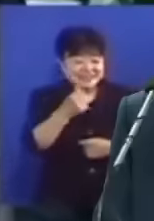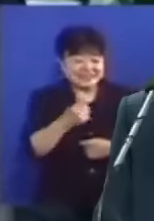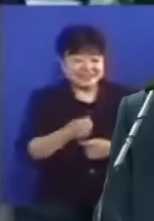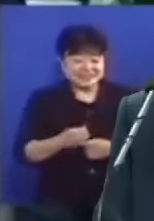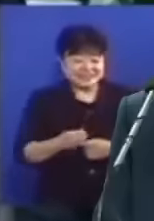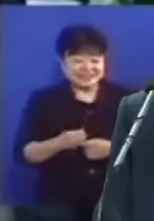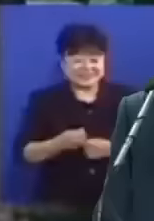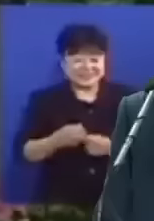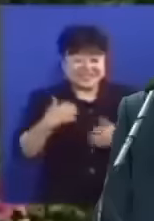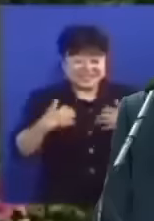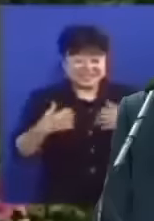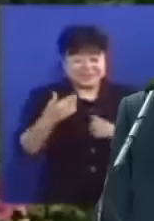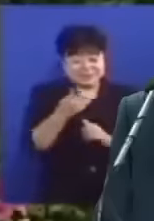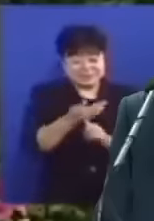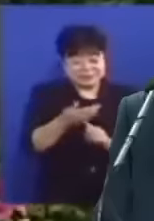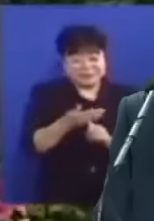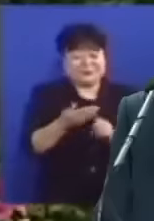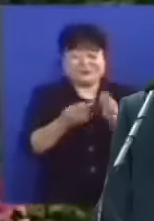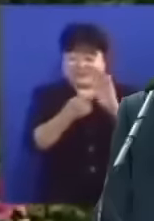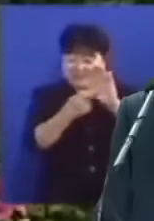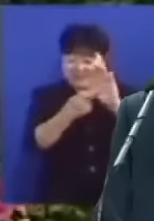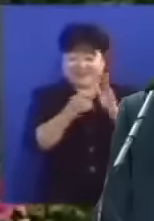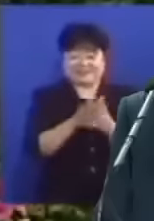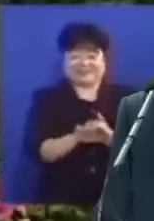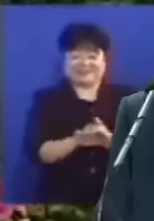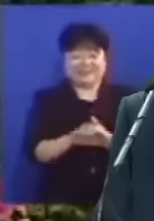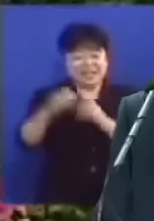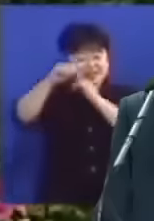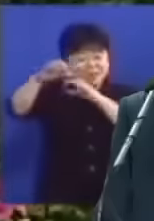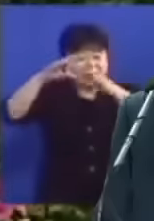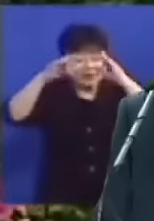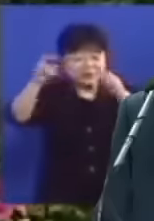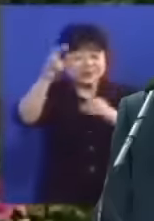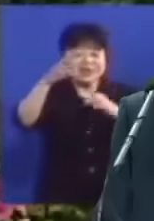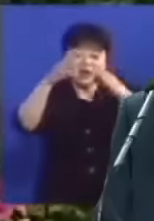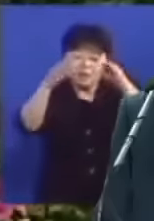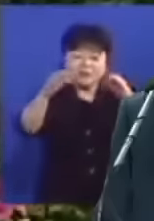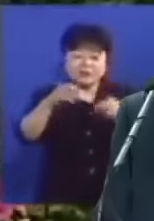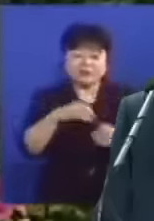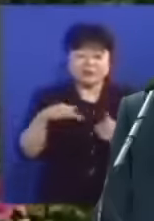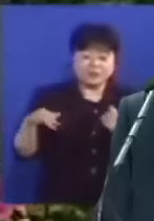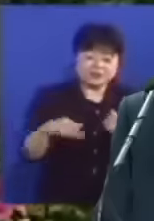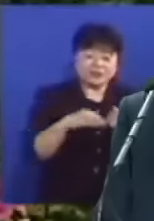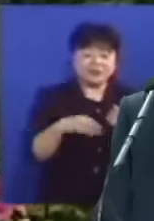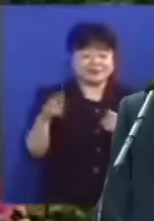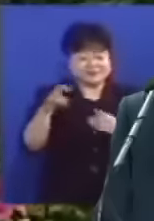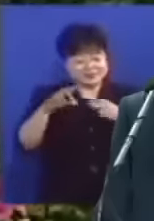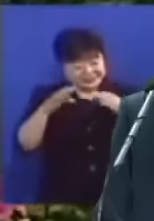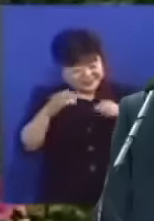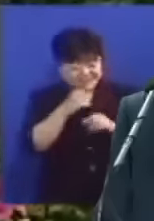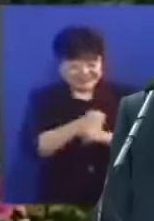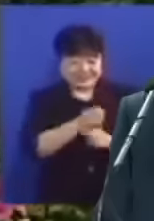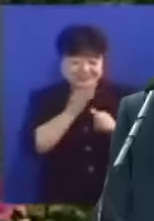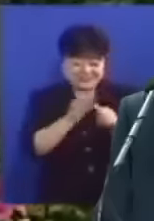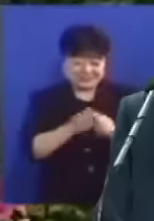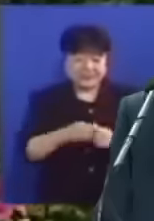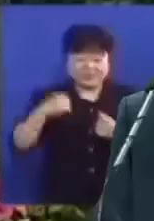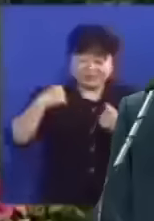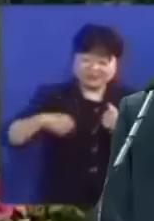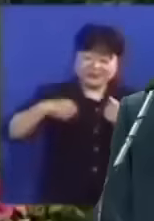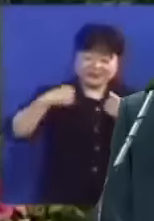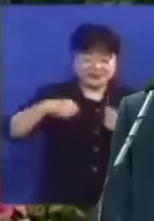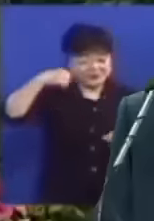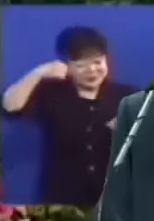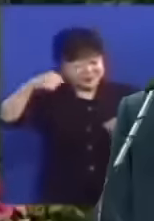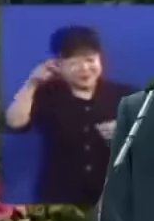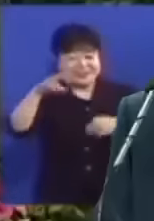것입니다. 시편 150편에는 나팔 소리로 찬양하며 비파와 수금으로 찬양할지어다. 소고치며